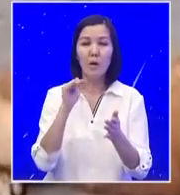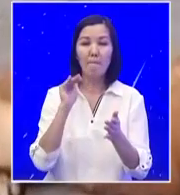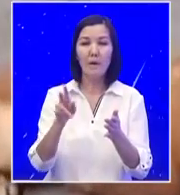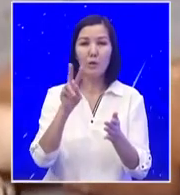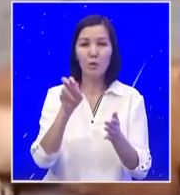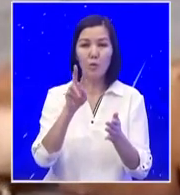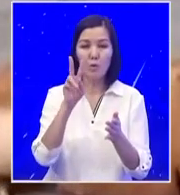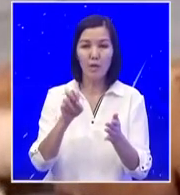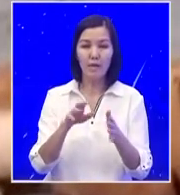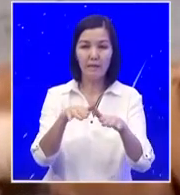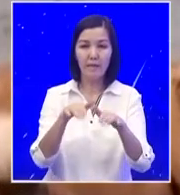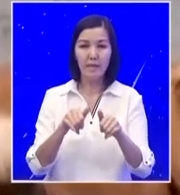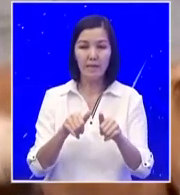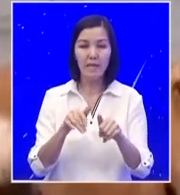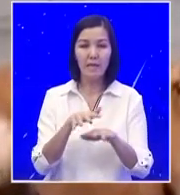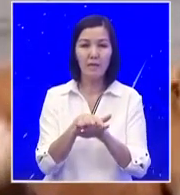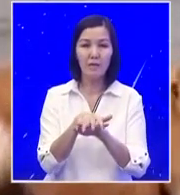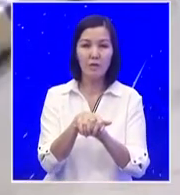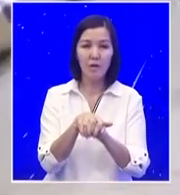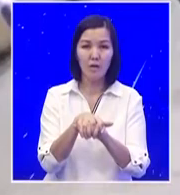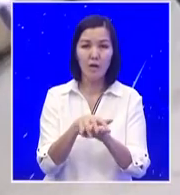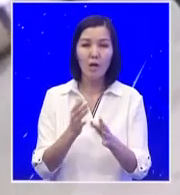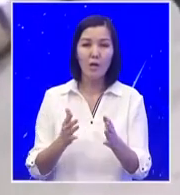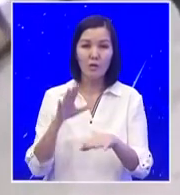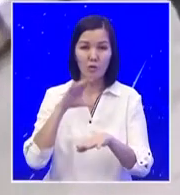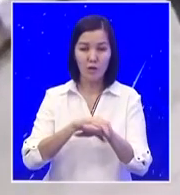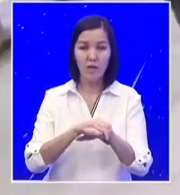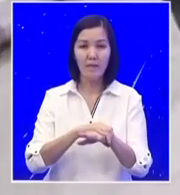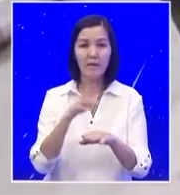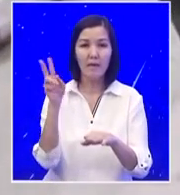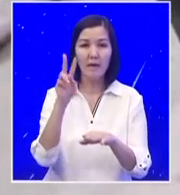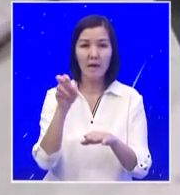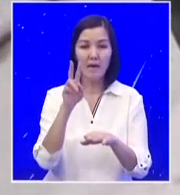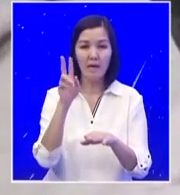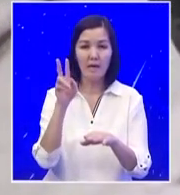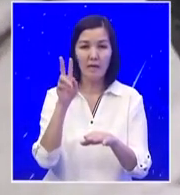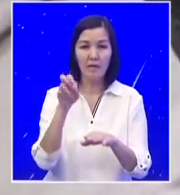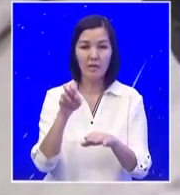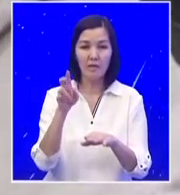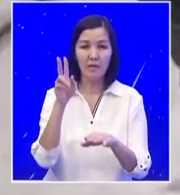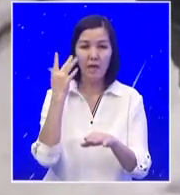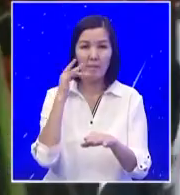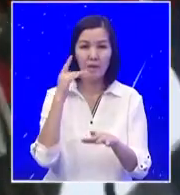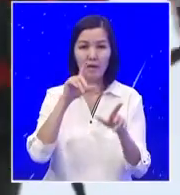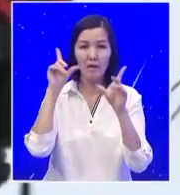бағаланып отыр. Тәркіленген бауыр мен жорғалаушыларды ұсталғандар АқШ пен Жапонияға жеткізбек болған.